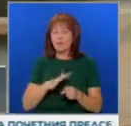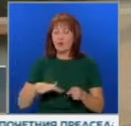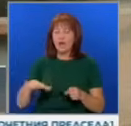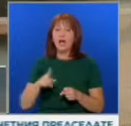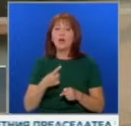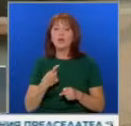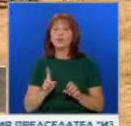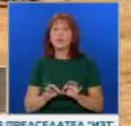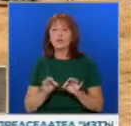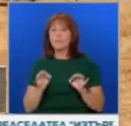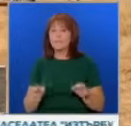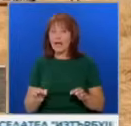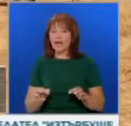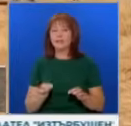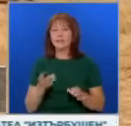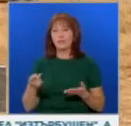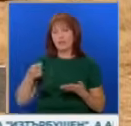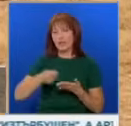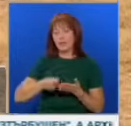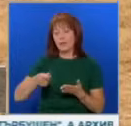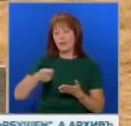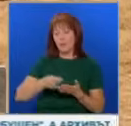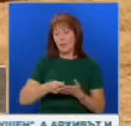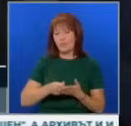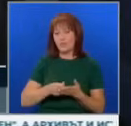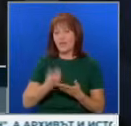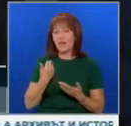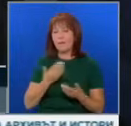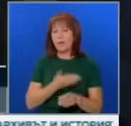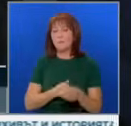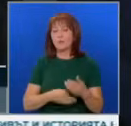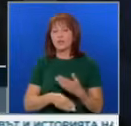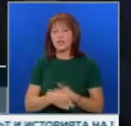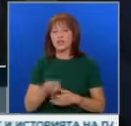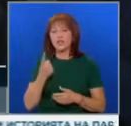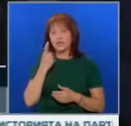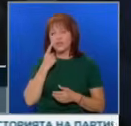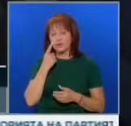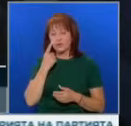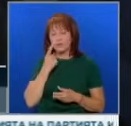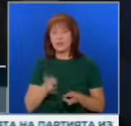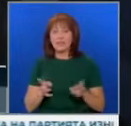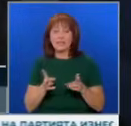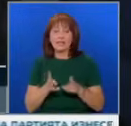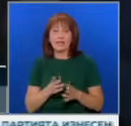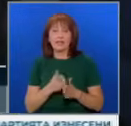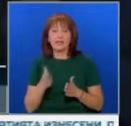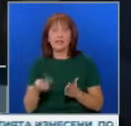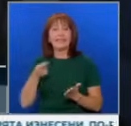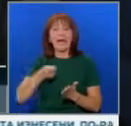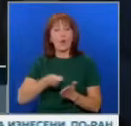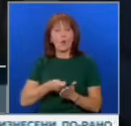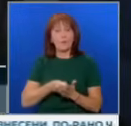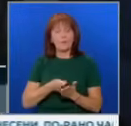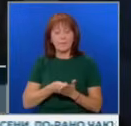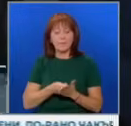посока на обезщетяване на пострадалите. Ще се опитаме в краткосрочен план да закупим още оборудване за още